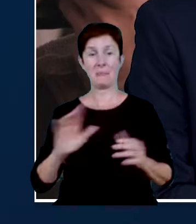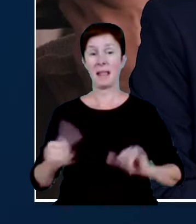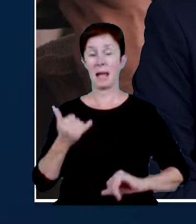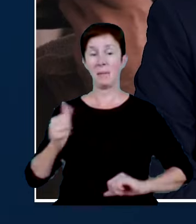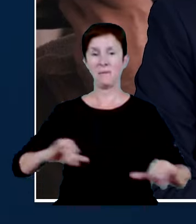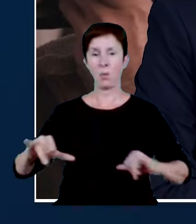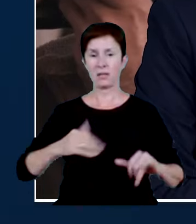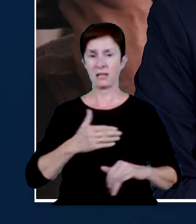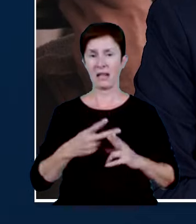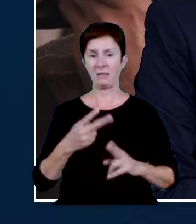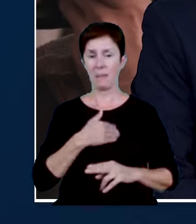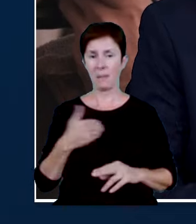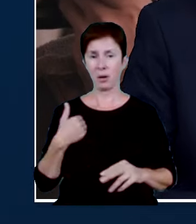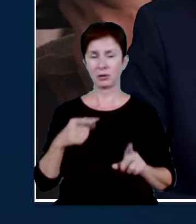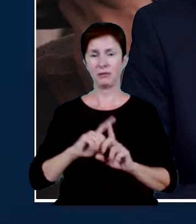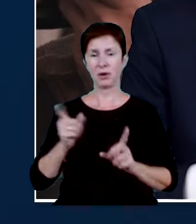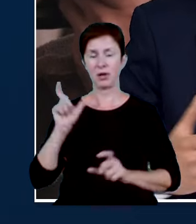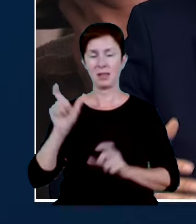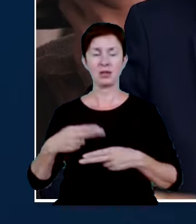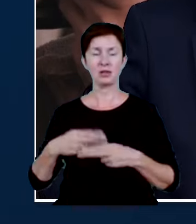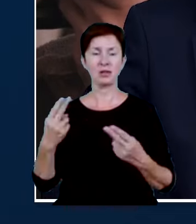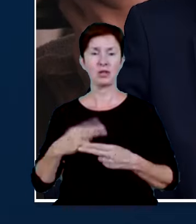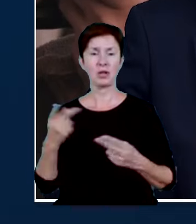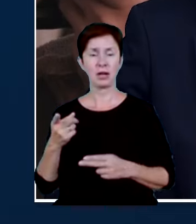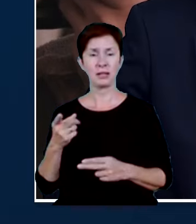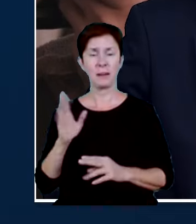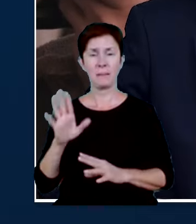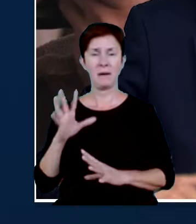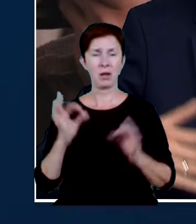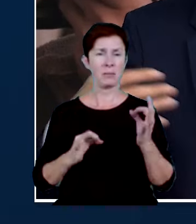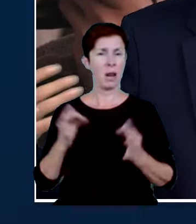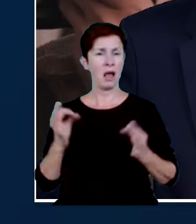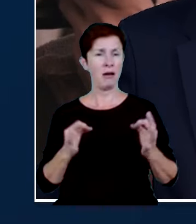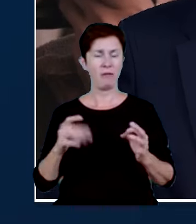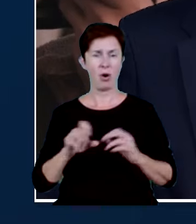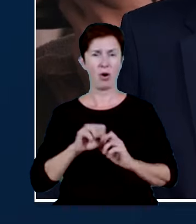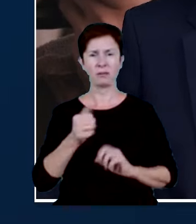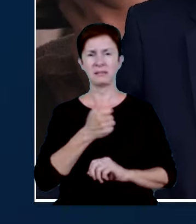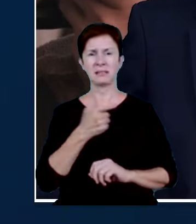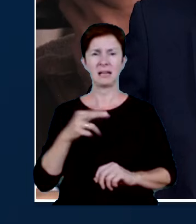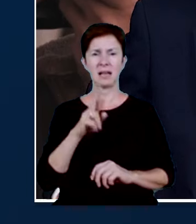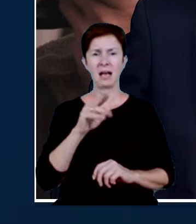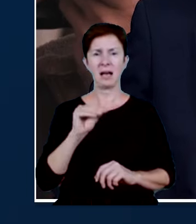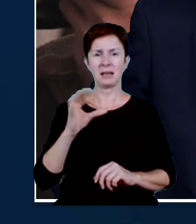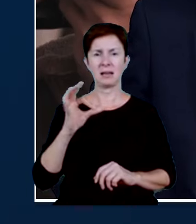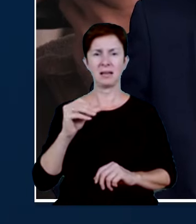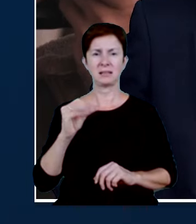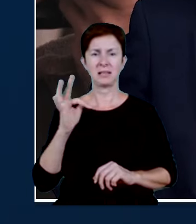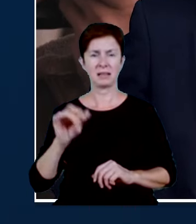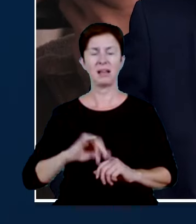też inni dziennikarze mają wątpliwości co do serialu Reset. Władze TVP w